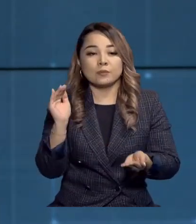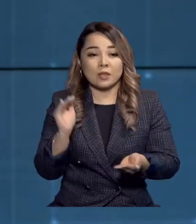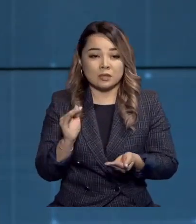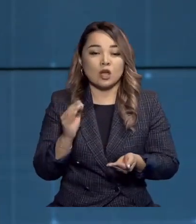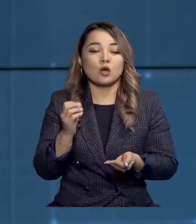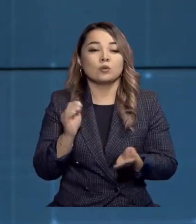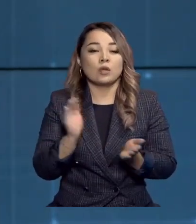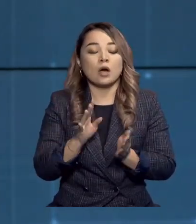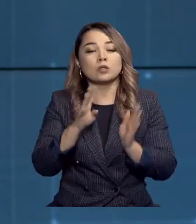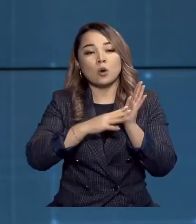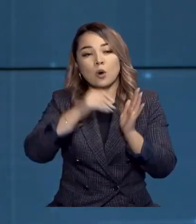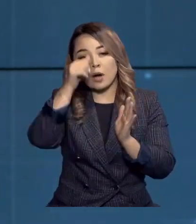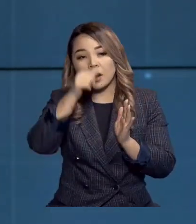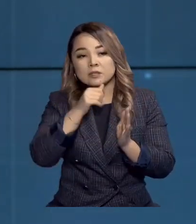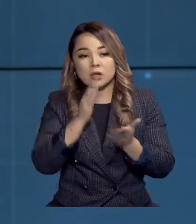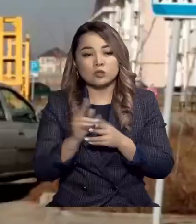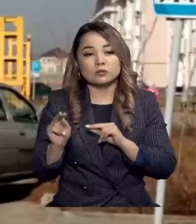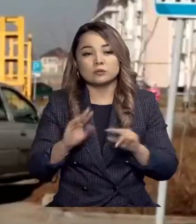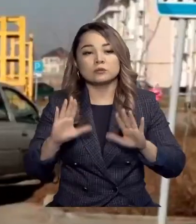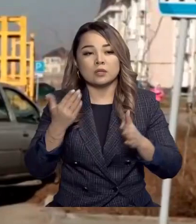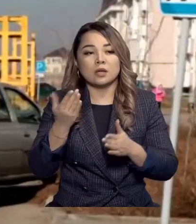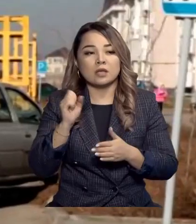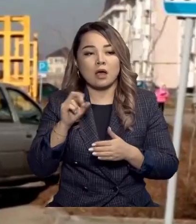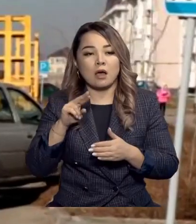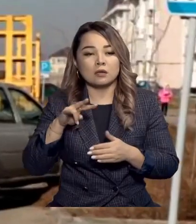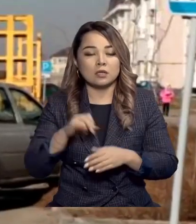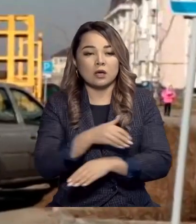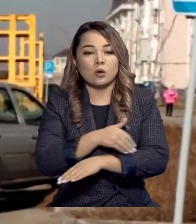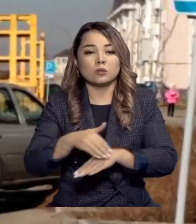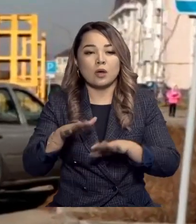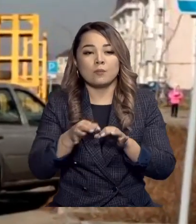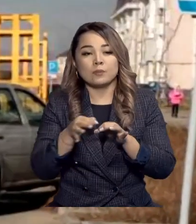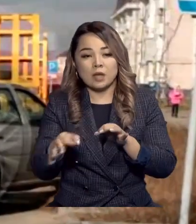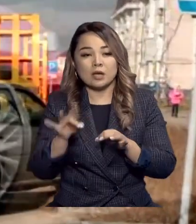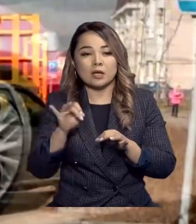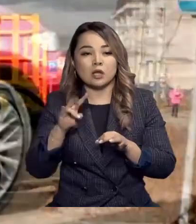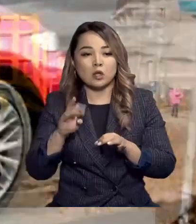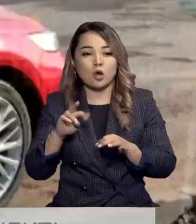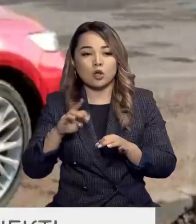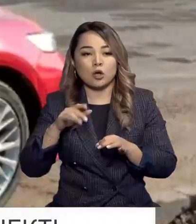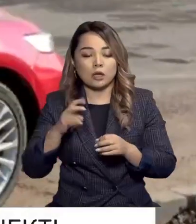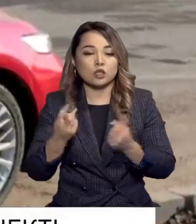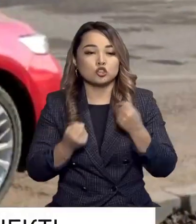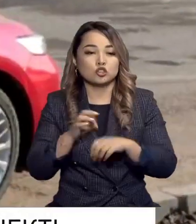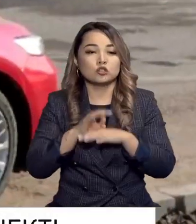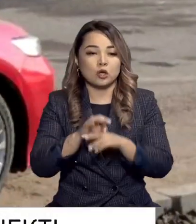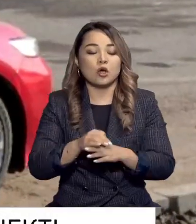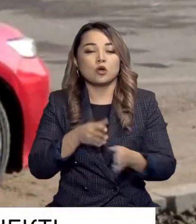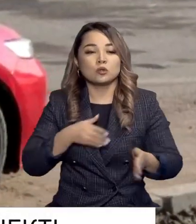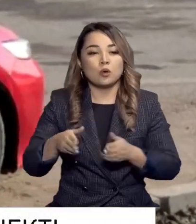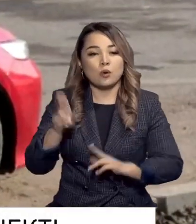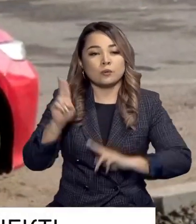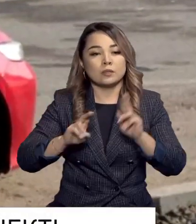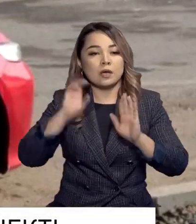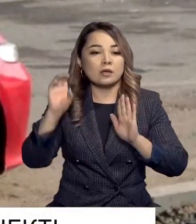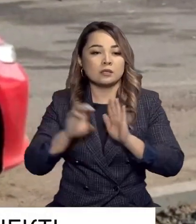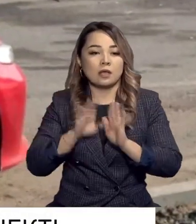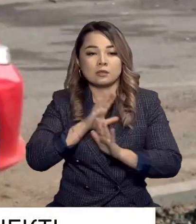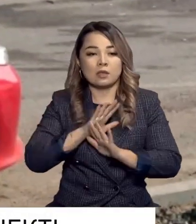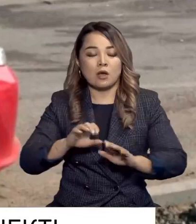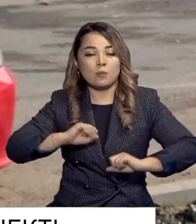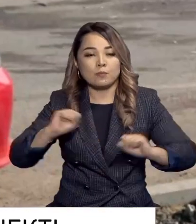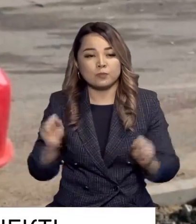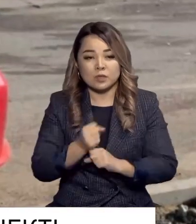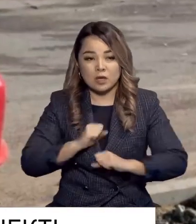небәрі 9 айлық. Оқыс оқиға Саялы екі ықшам ауданында болған. Renault Logan жүргізушісі жол ережесін елемей, қатты жылдамдықпен